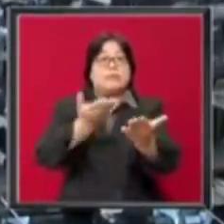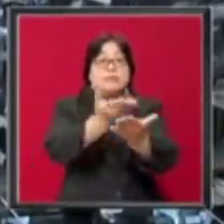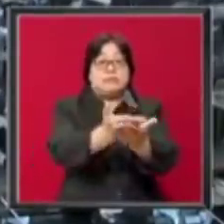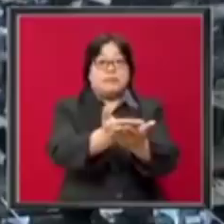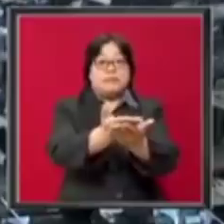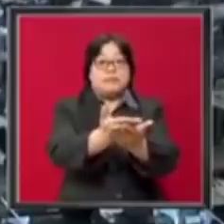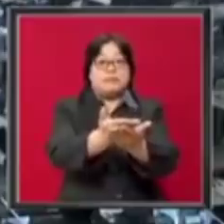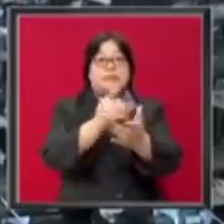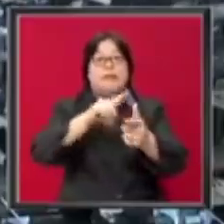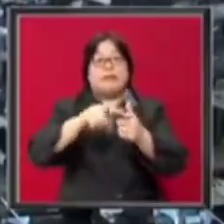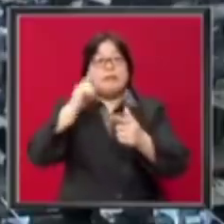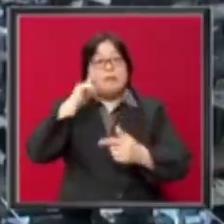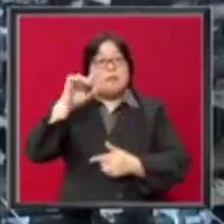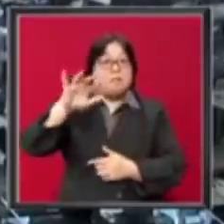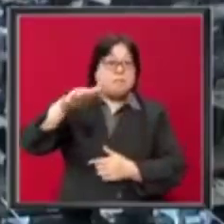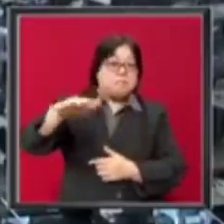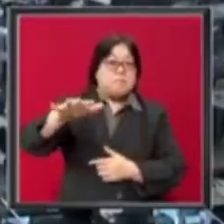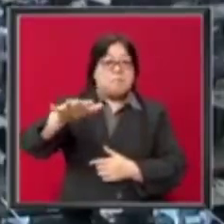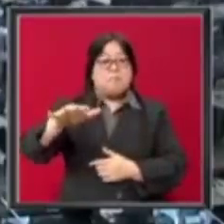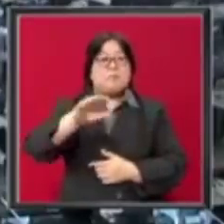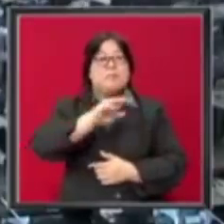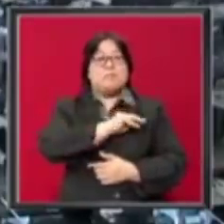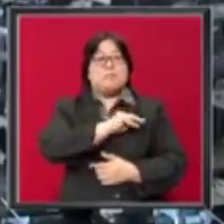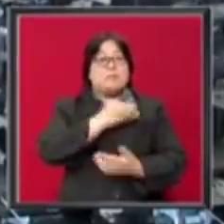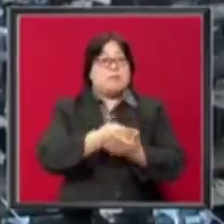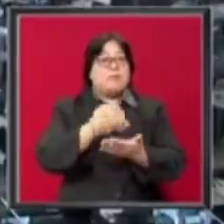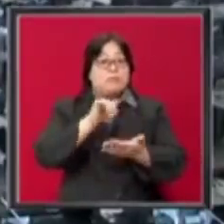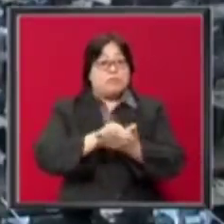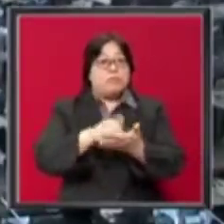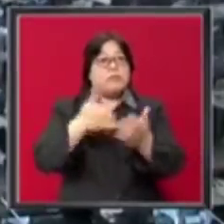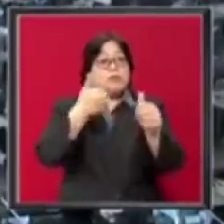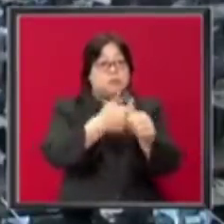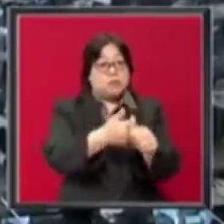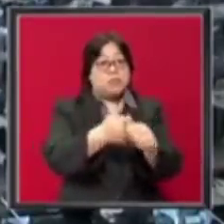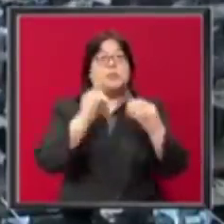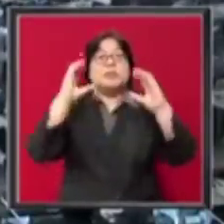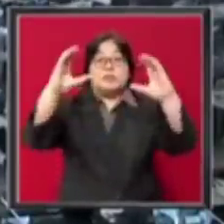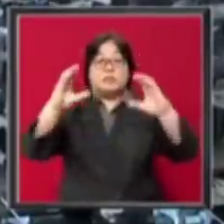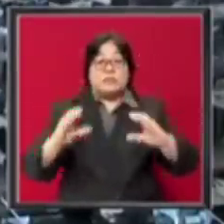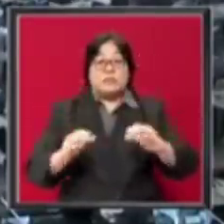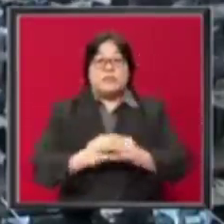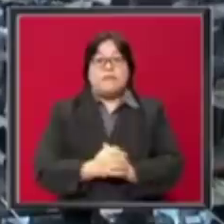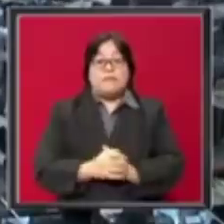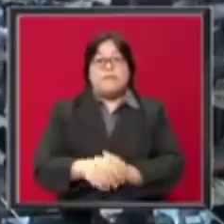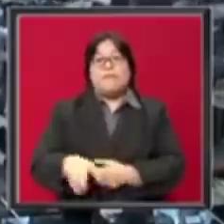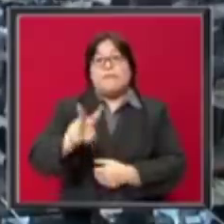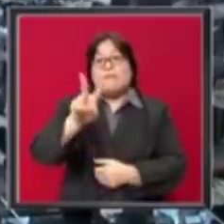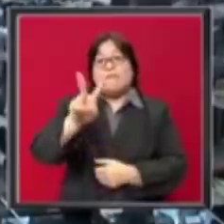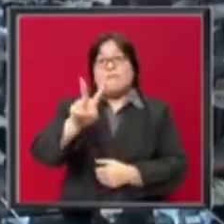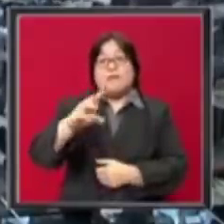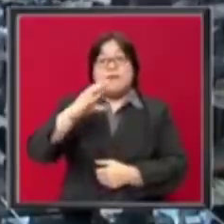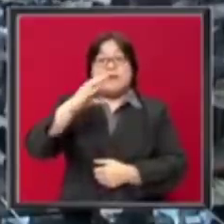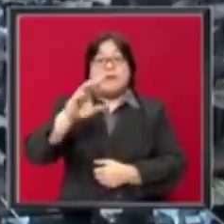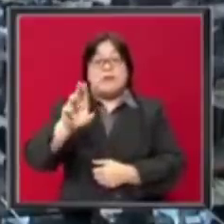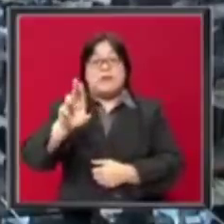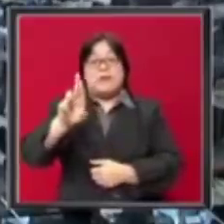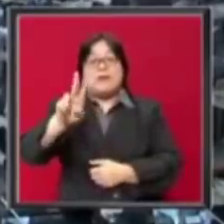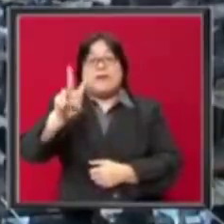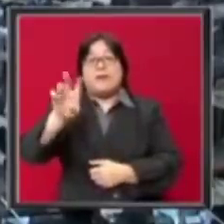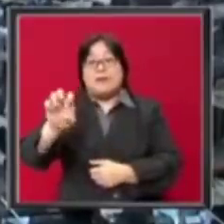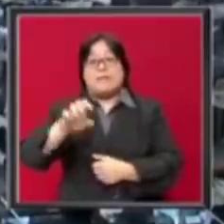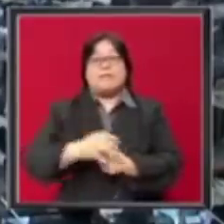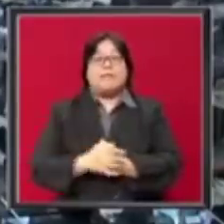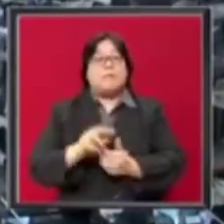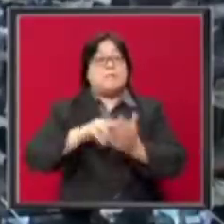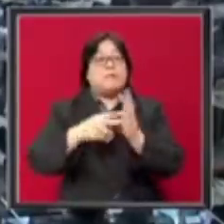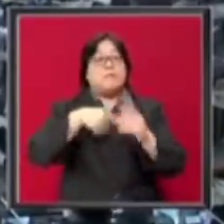dicadangkan ataupun diramalkan oleh Menteri Kewangan itu berdasarkan kepada kaedah V curve, iaitu apabila